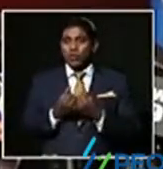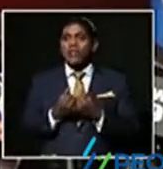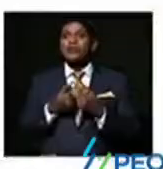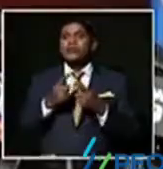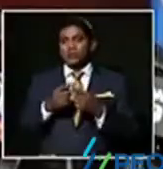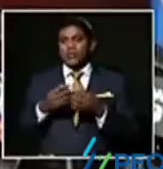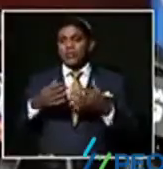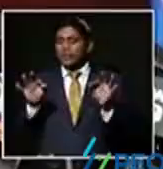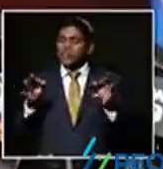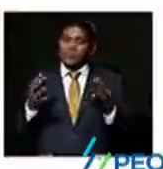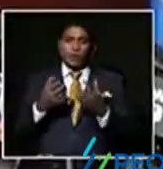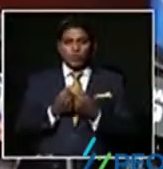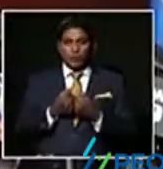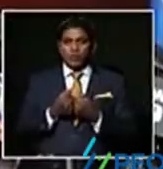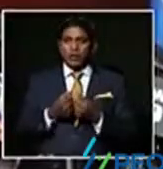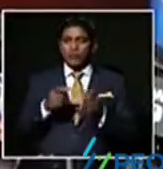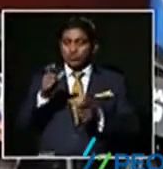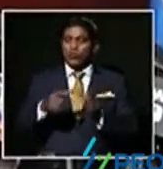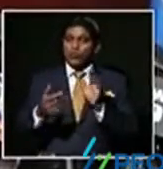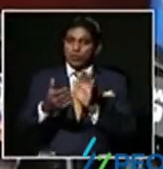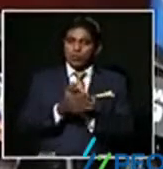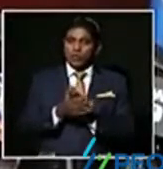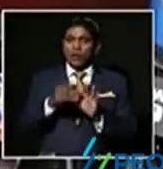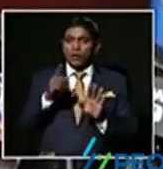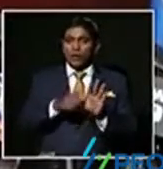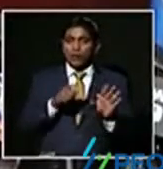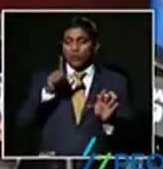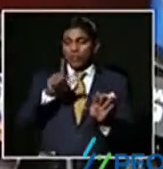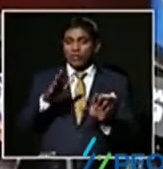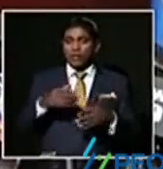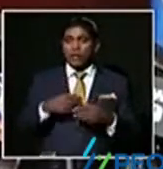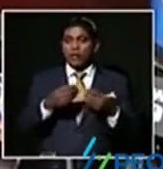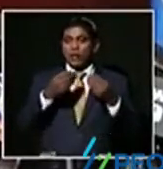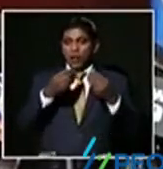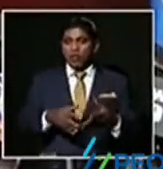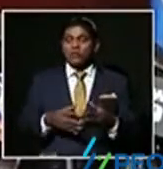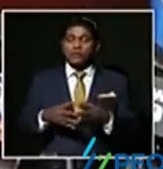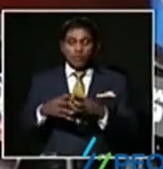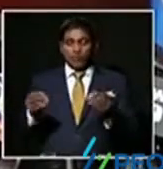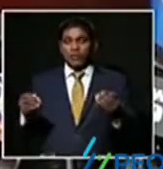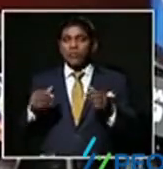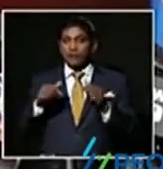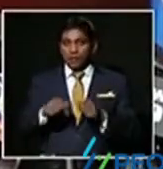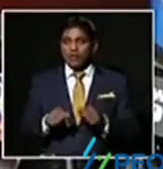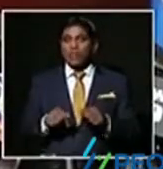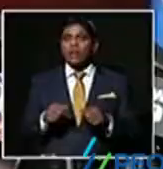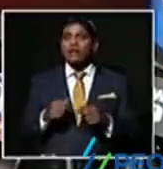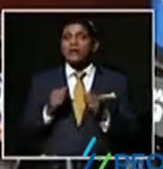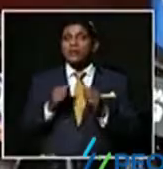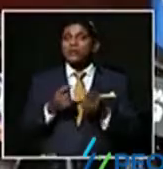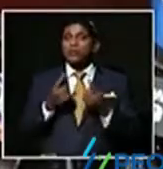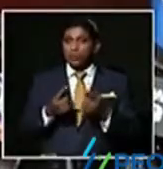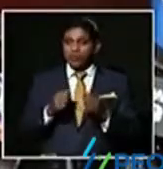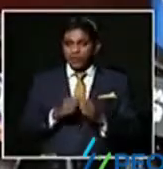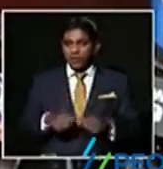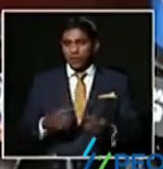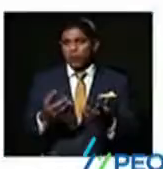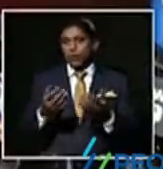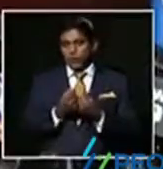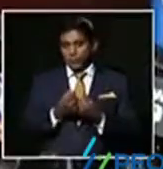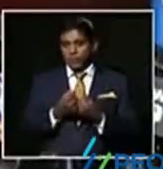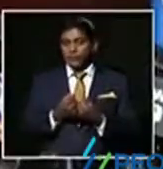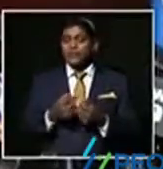ලැබිලා තියෙනවා. අපි එකතු වෙලා අවුරුදු 75ක තිබෙන මේ ශාපේ නැති කිරීම සඳහා දැන් අවශ්‍ය කටයුතු කළ යුතුයි. ඒ සඳහා